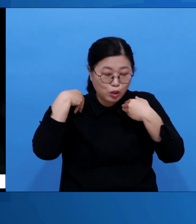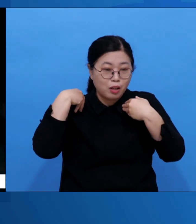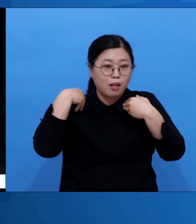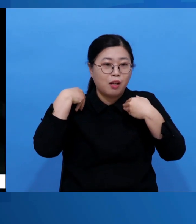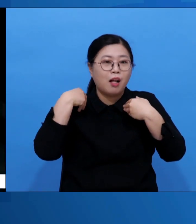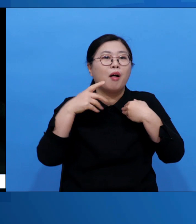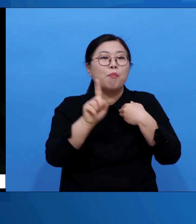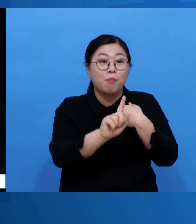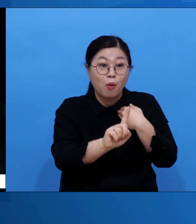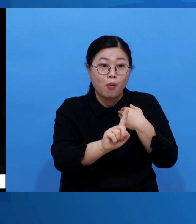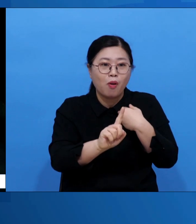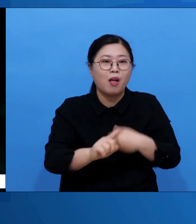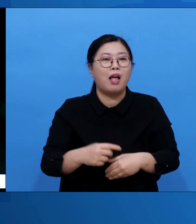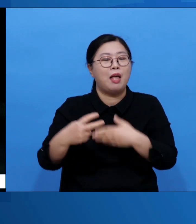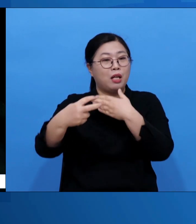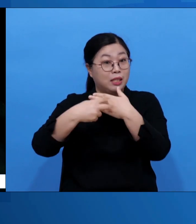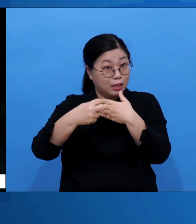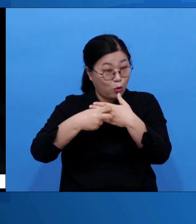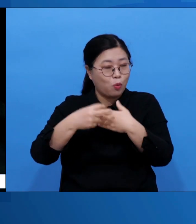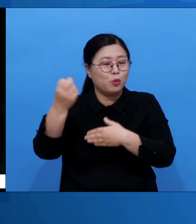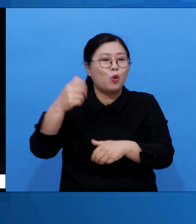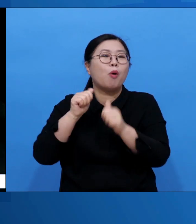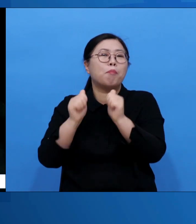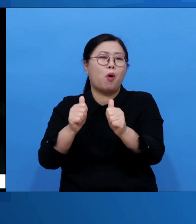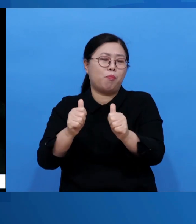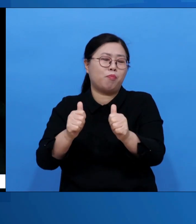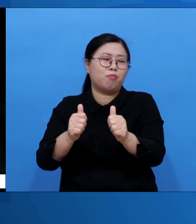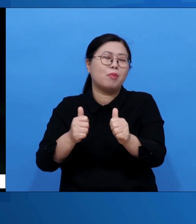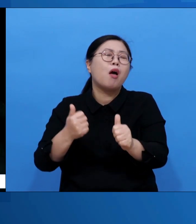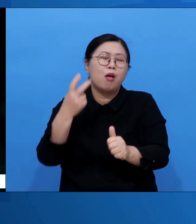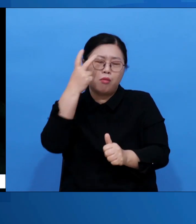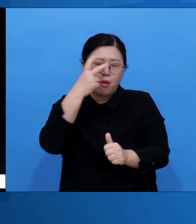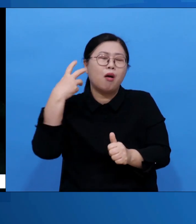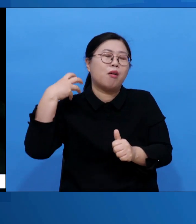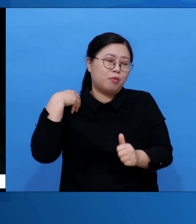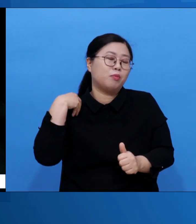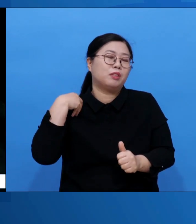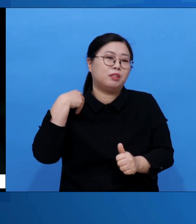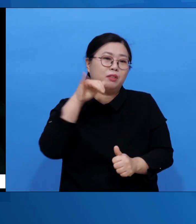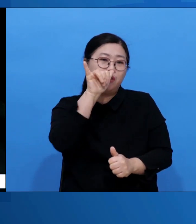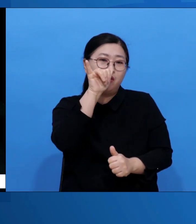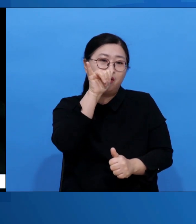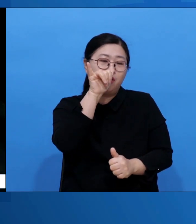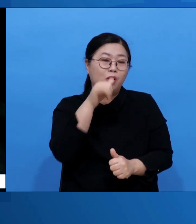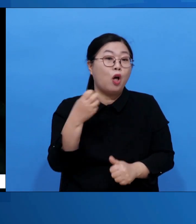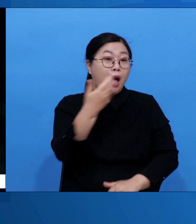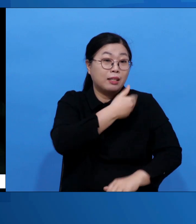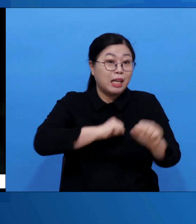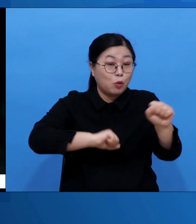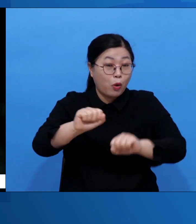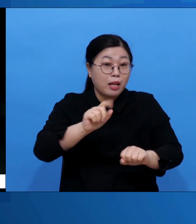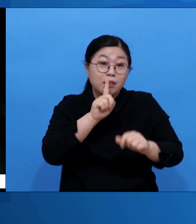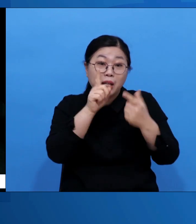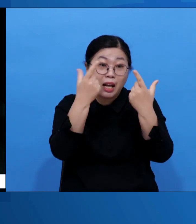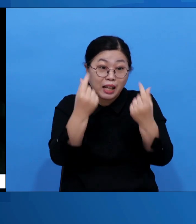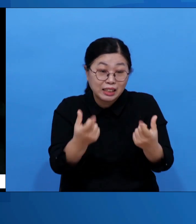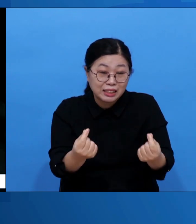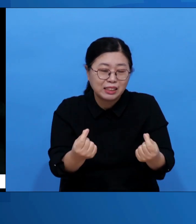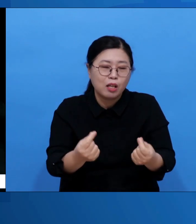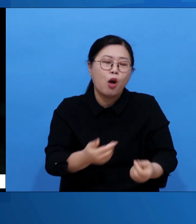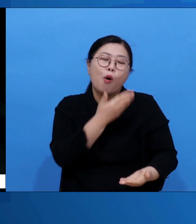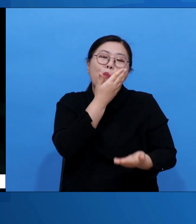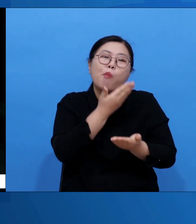누가의 사도행전이 갈보리산, 감람산, 마가다락방 언약을 핵심으로 기록된 것처럼 보좌의 축복을